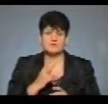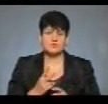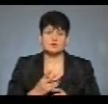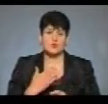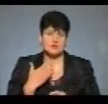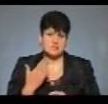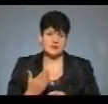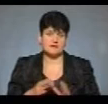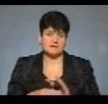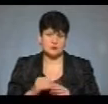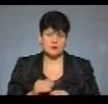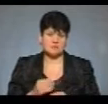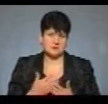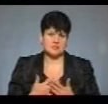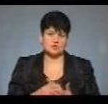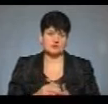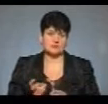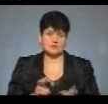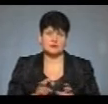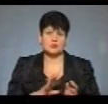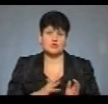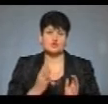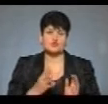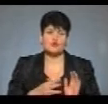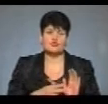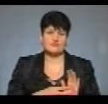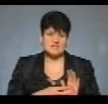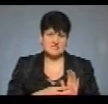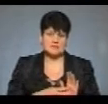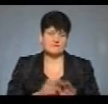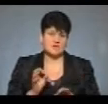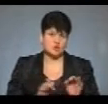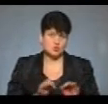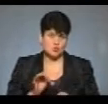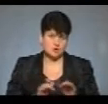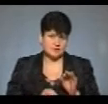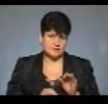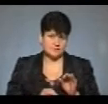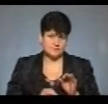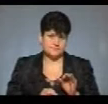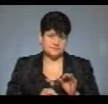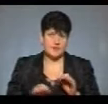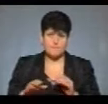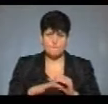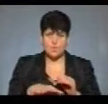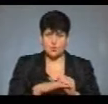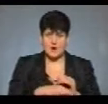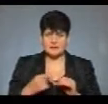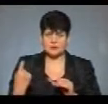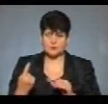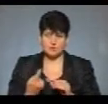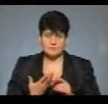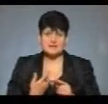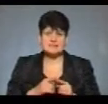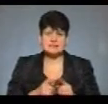де явка була 48% усереднена, скажімо так, по округах Тернопільської області. Це,